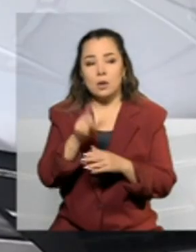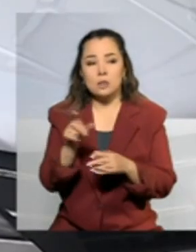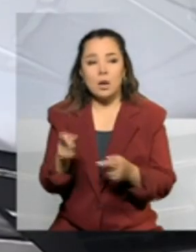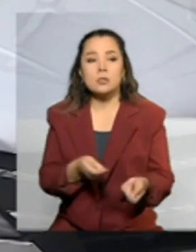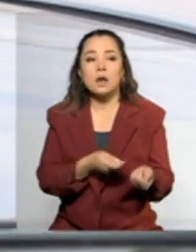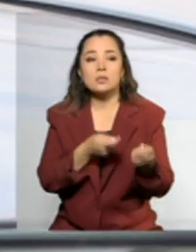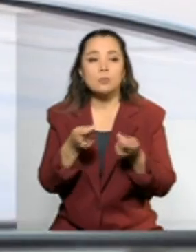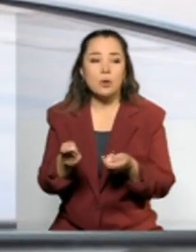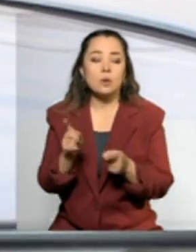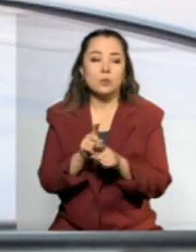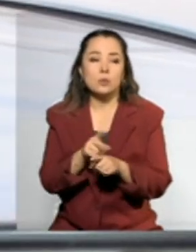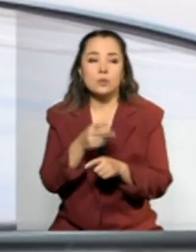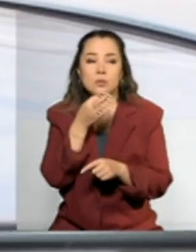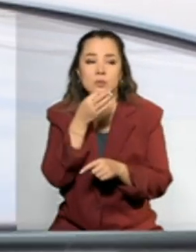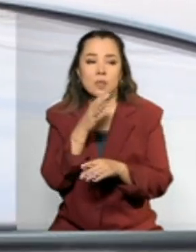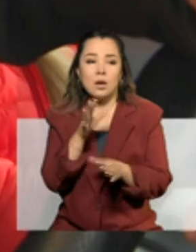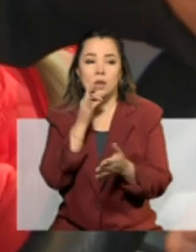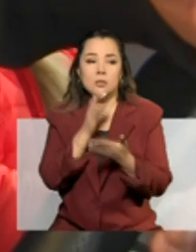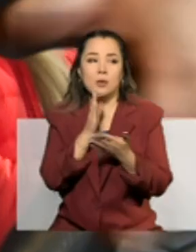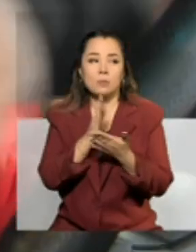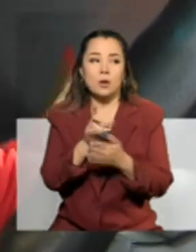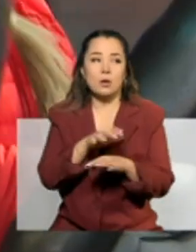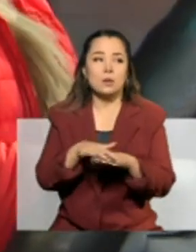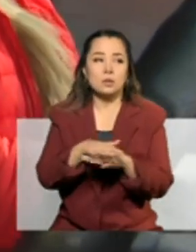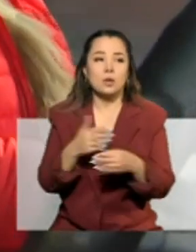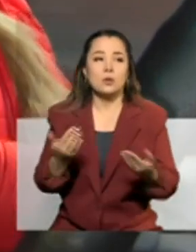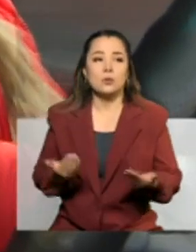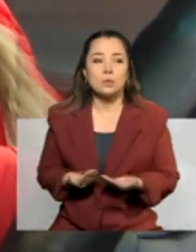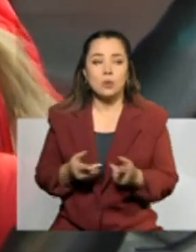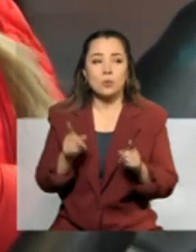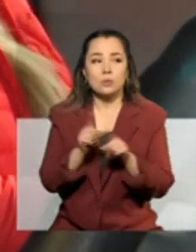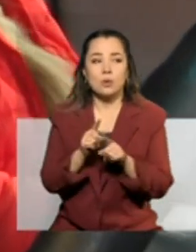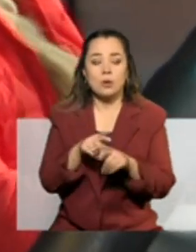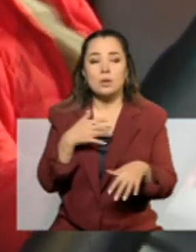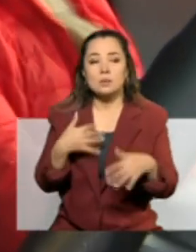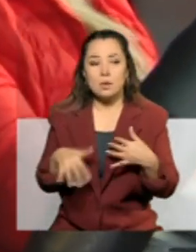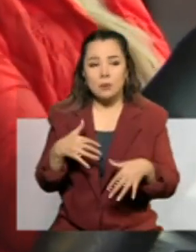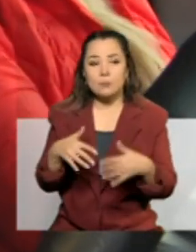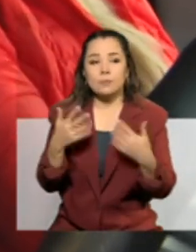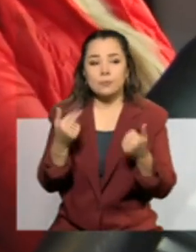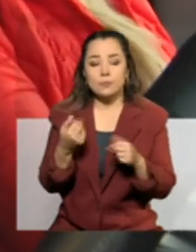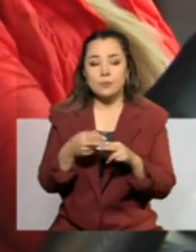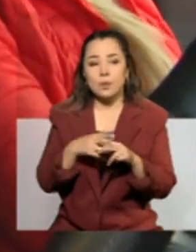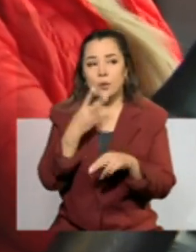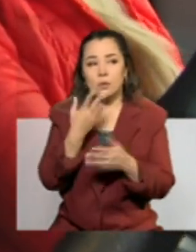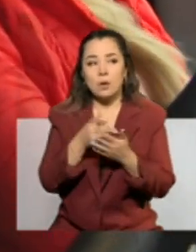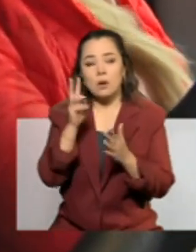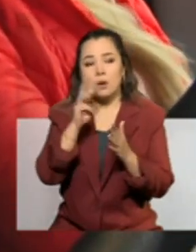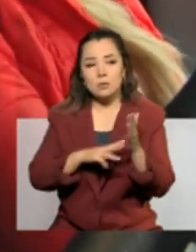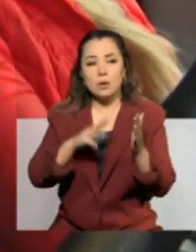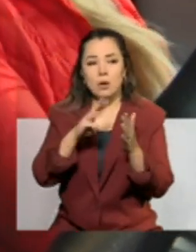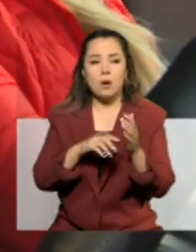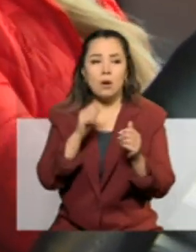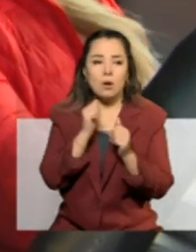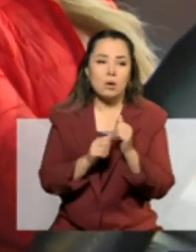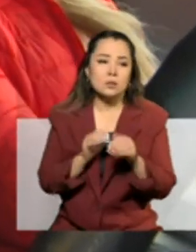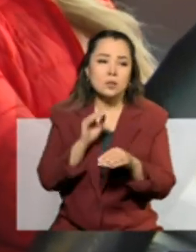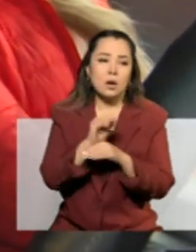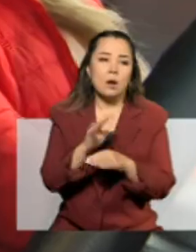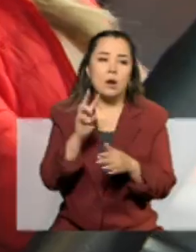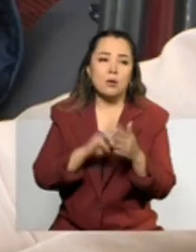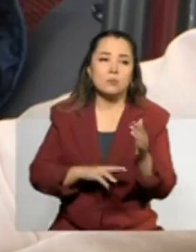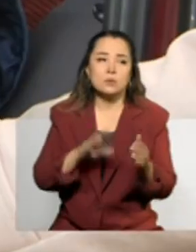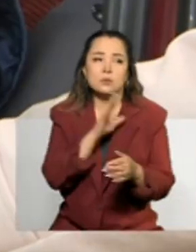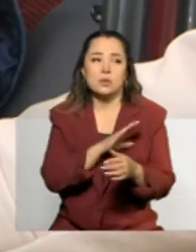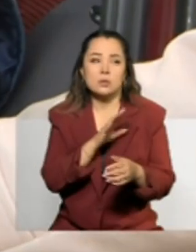тасып жүргендерге ұнай қойған жоқ. Халықтың күн көрісі итағы нашар ғой. Ол ішік айыппұл, айыппұл, әр нәрсеге айыппұл сала берген